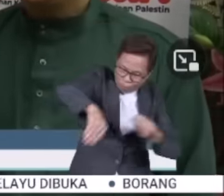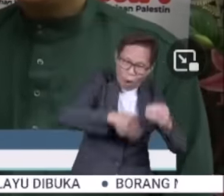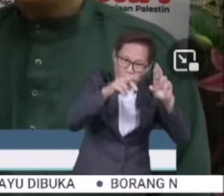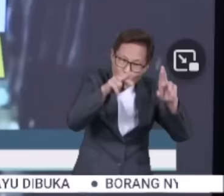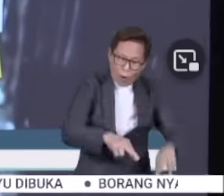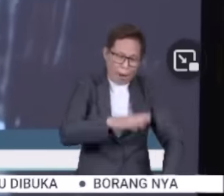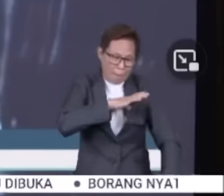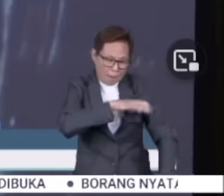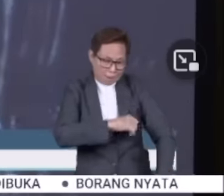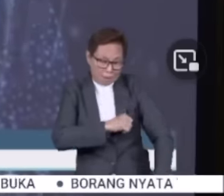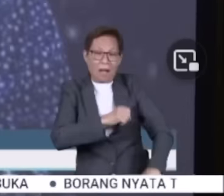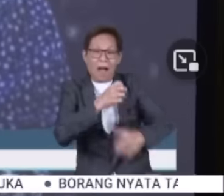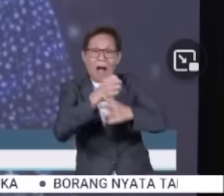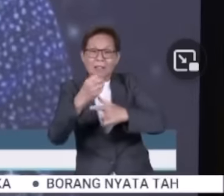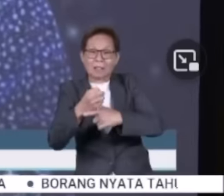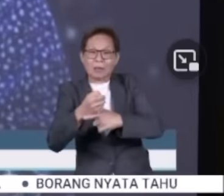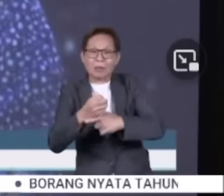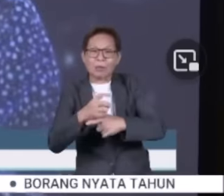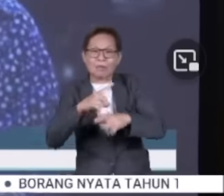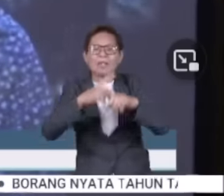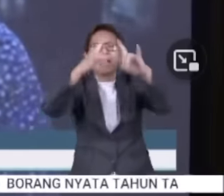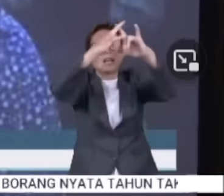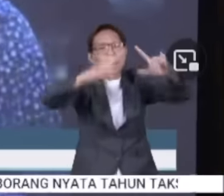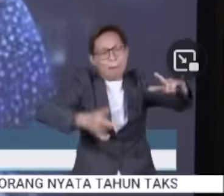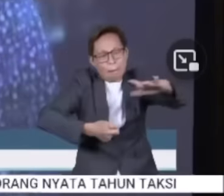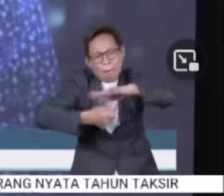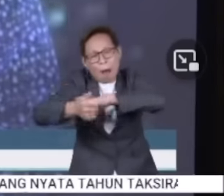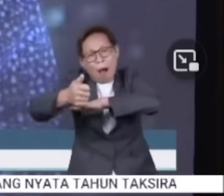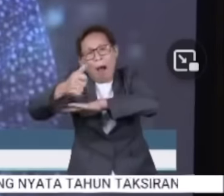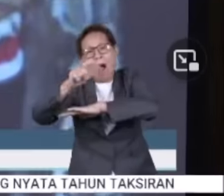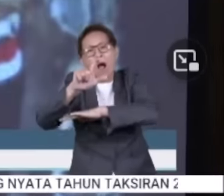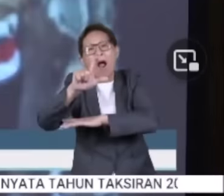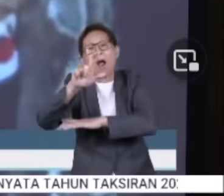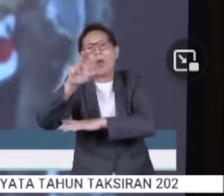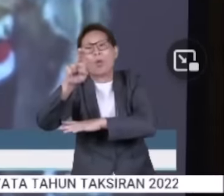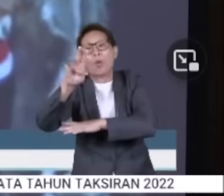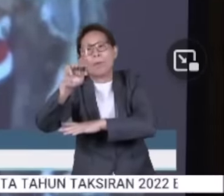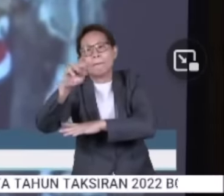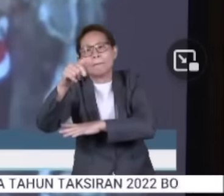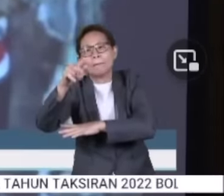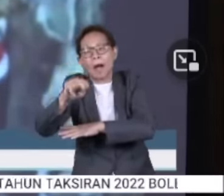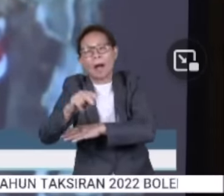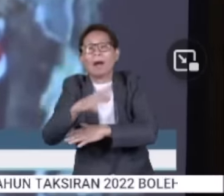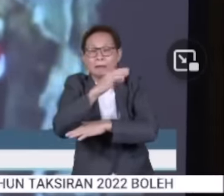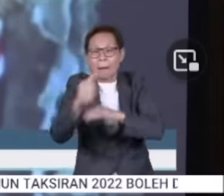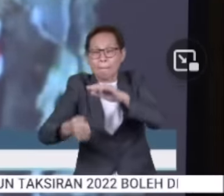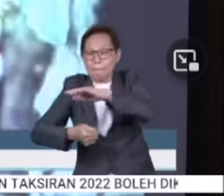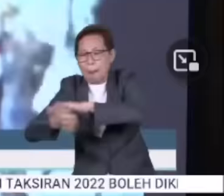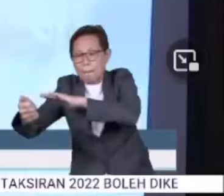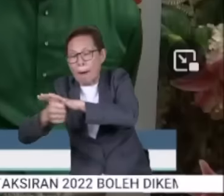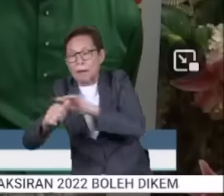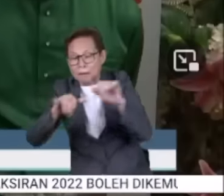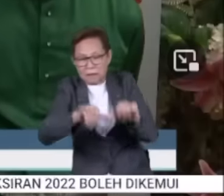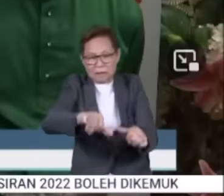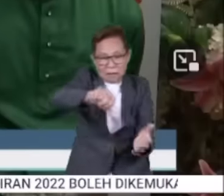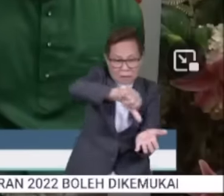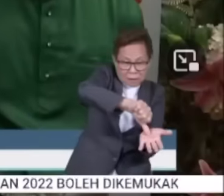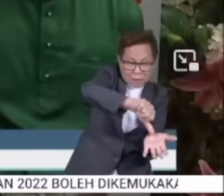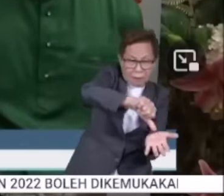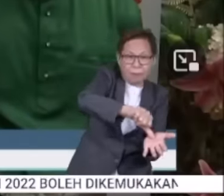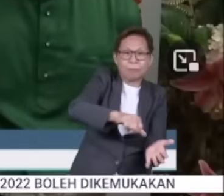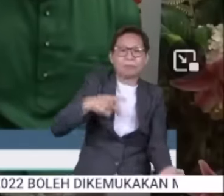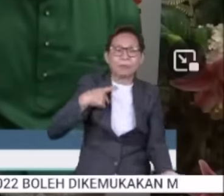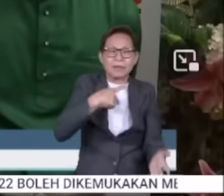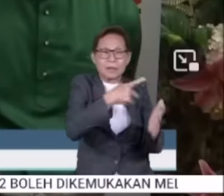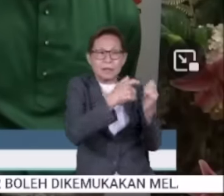berada di Palestin ataupun di kemah-kemah pelarian Palestin di Lubnan dan juga pelarian-pelarian yang berada di Syria. Mari kita